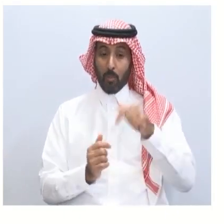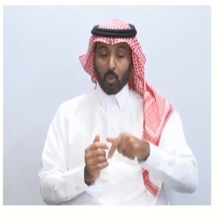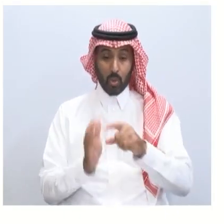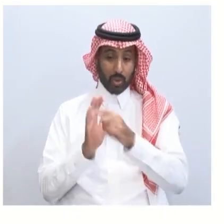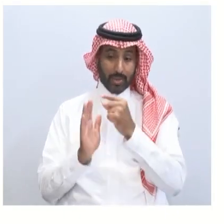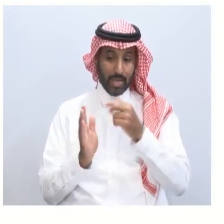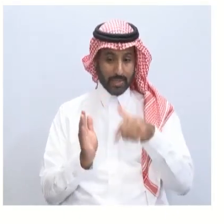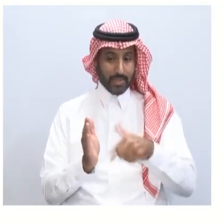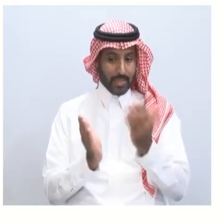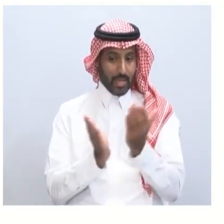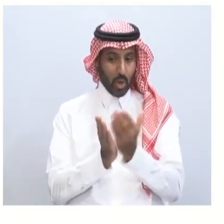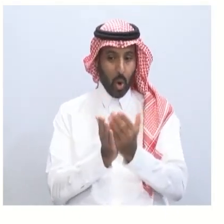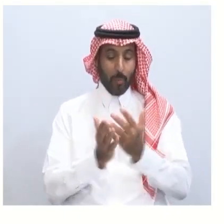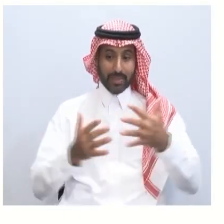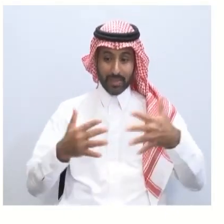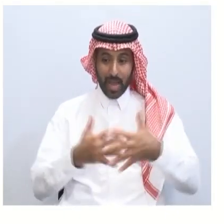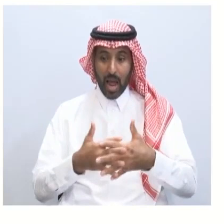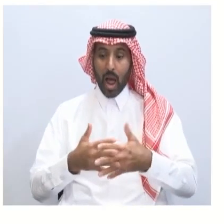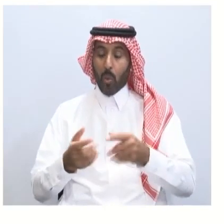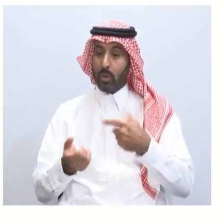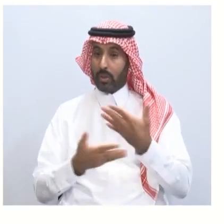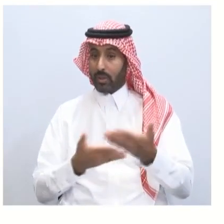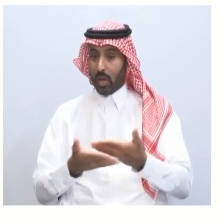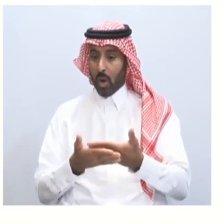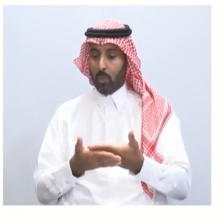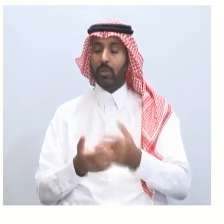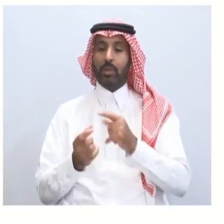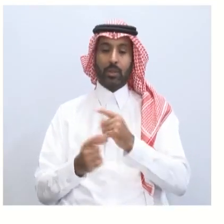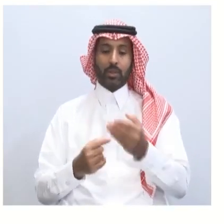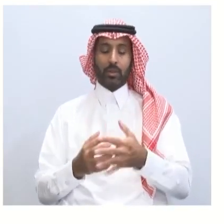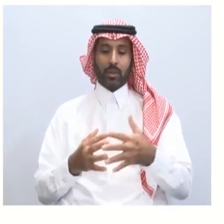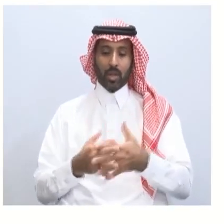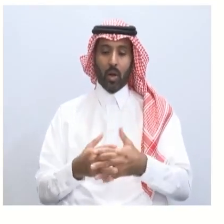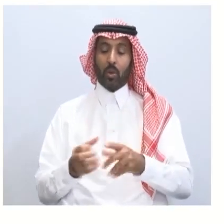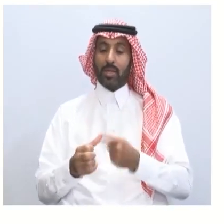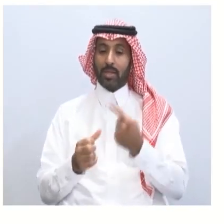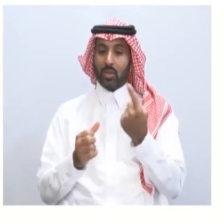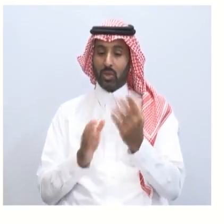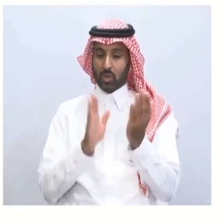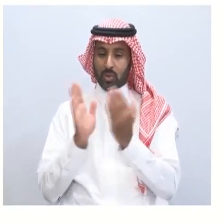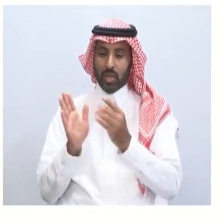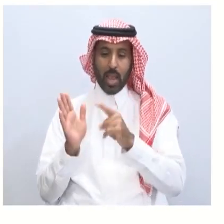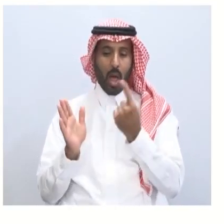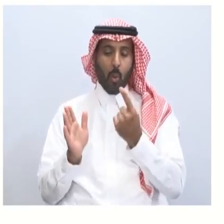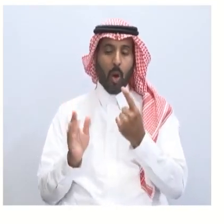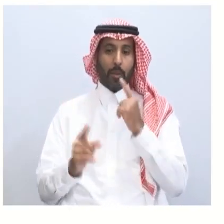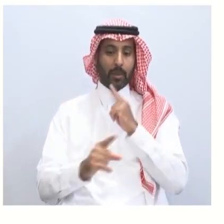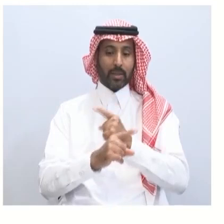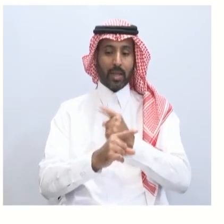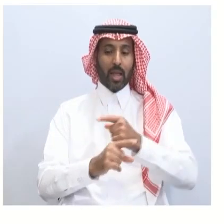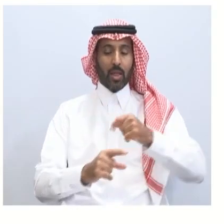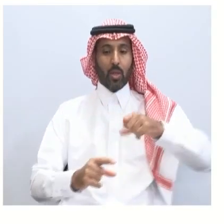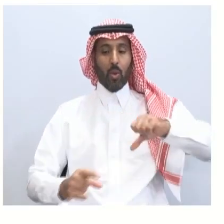لهذا اليوم التعاون الجزء الاول معكم المعلمه وئام عبد الرحمن ابو